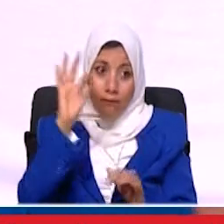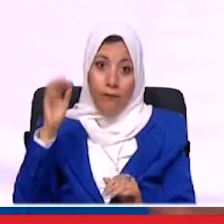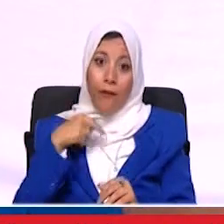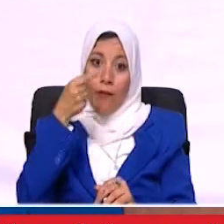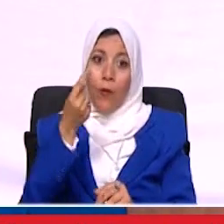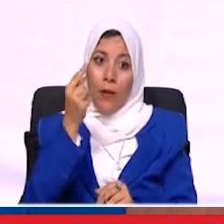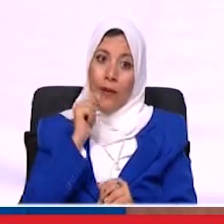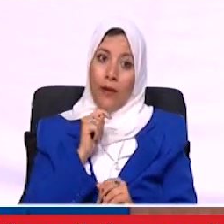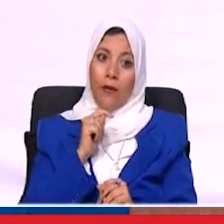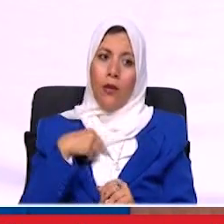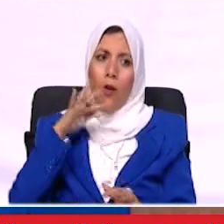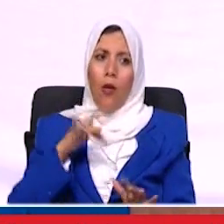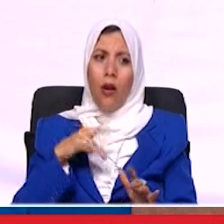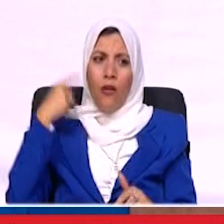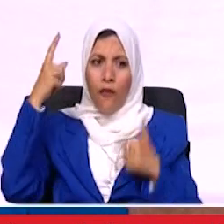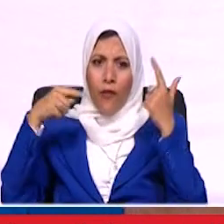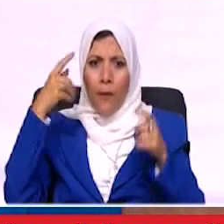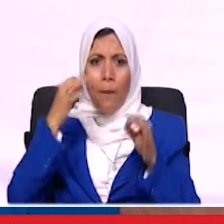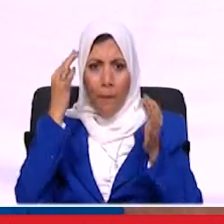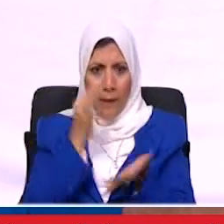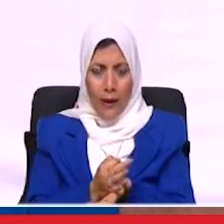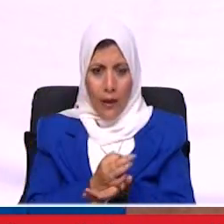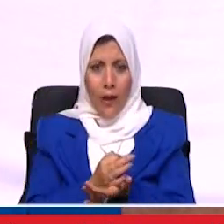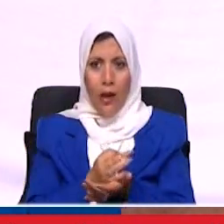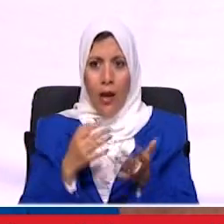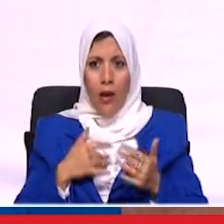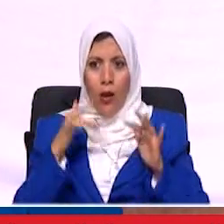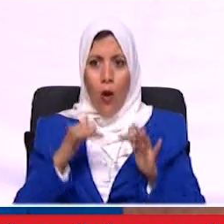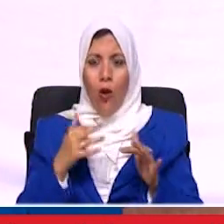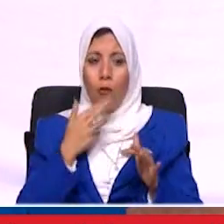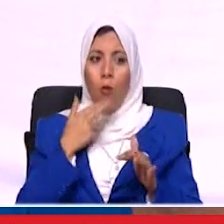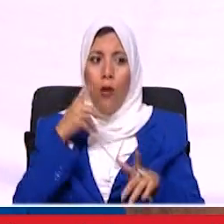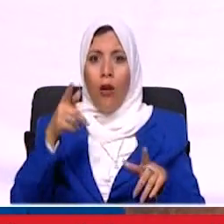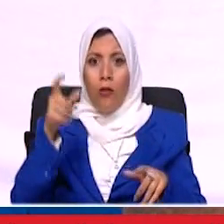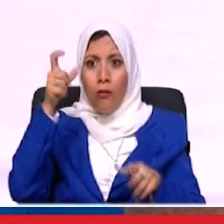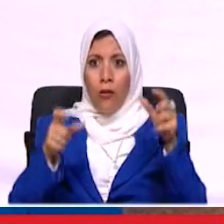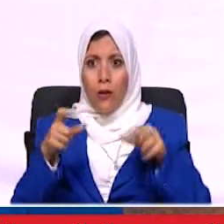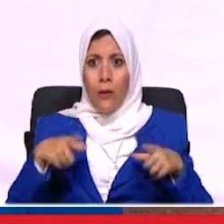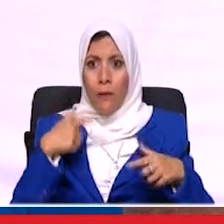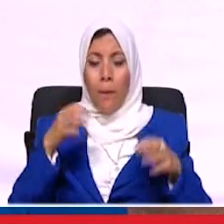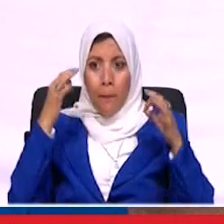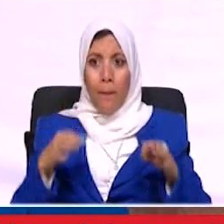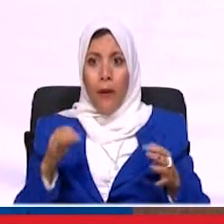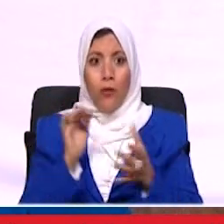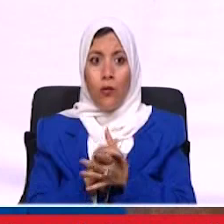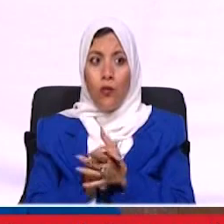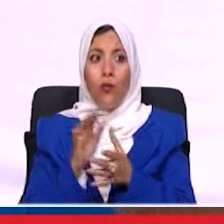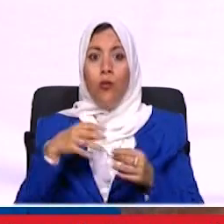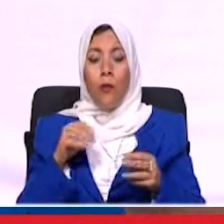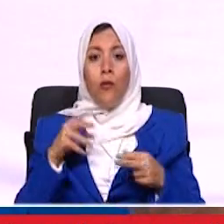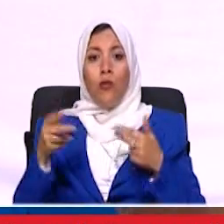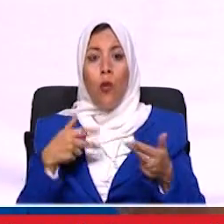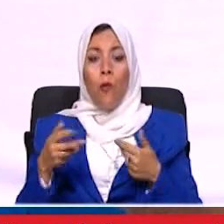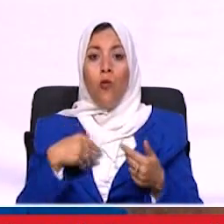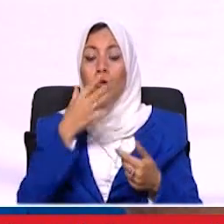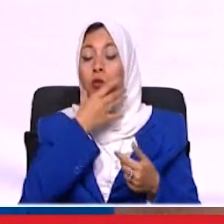كذا. لا يعني قعدت افكر، يا نهار ابيض، هو جه اليوم انا قاعد مع عمر الشريف وقاعد بيكلمني كصديق،